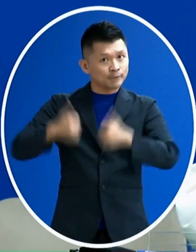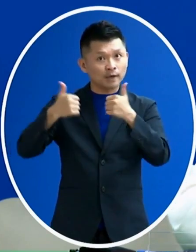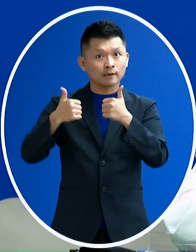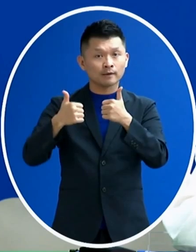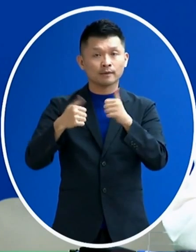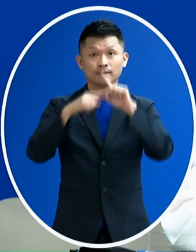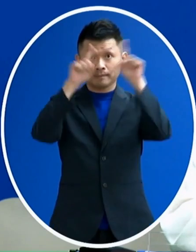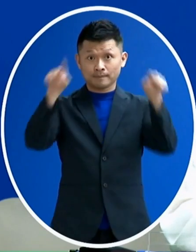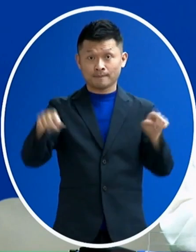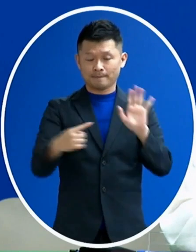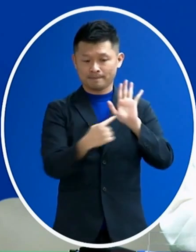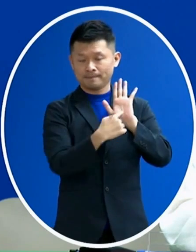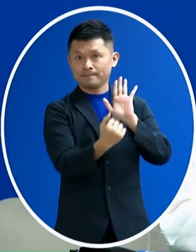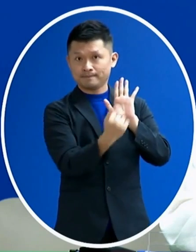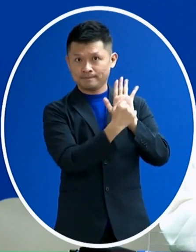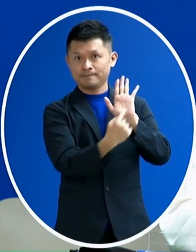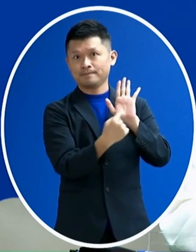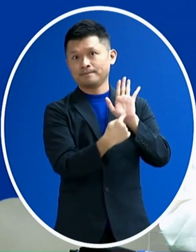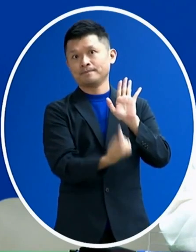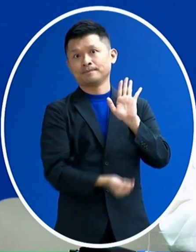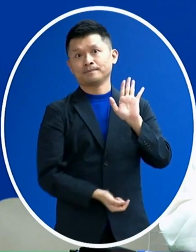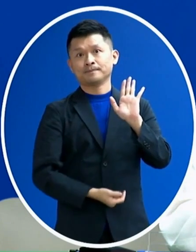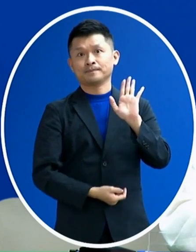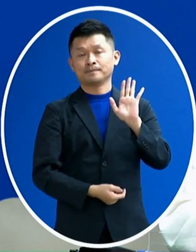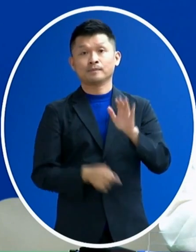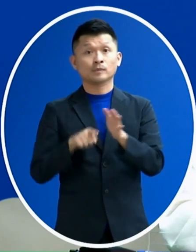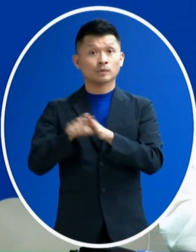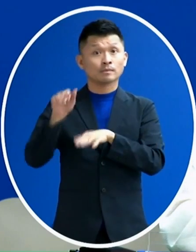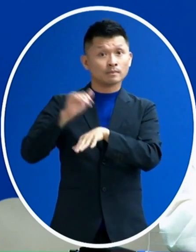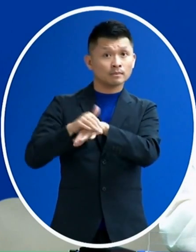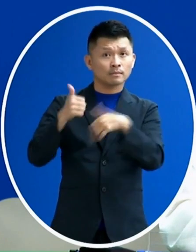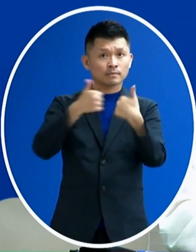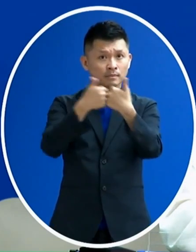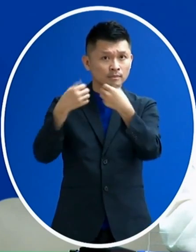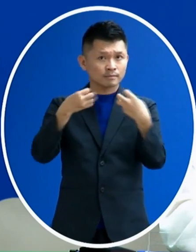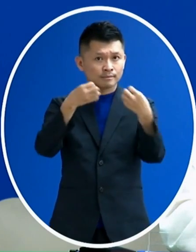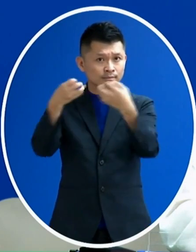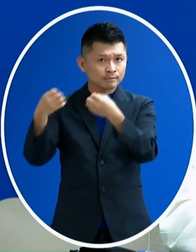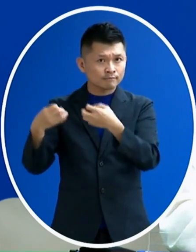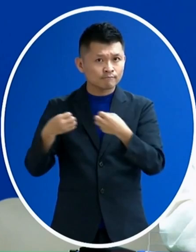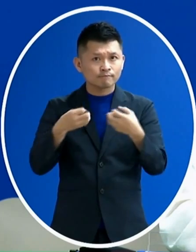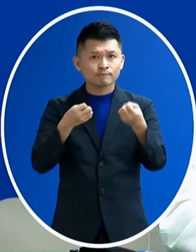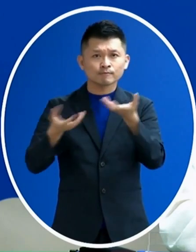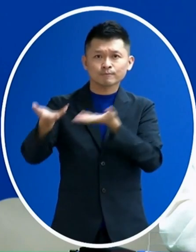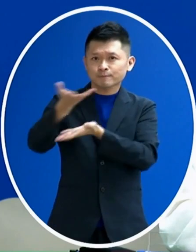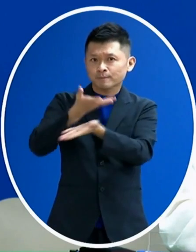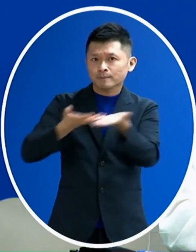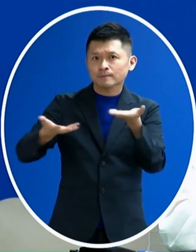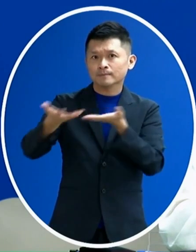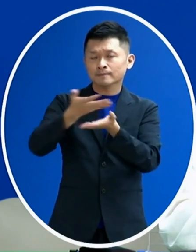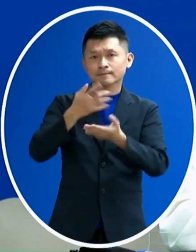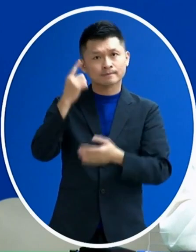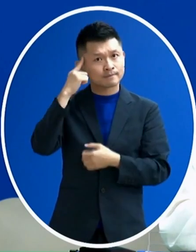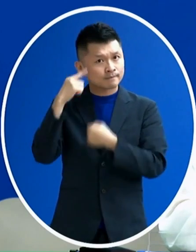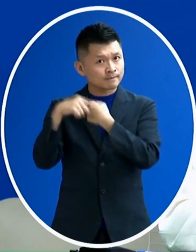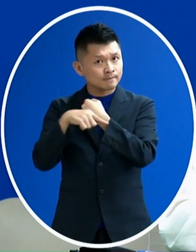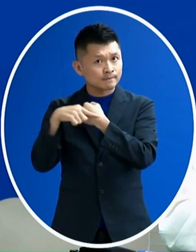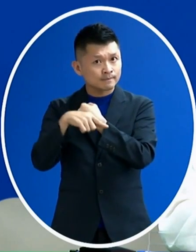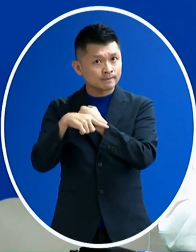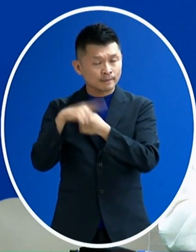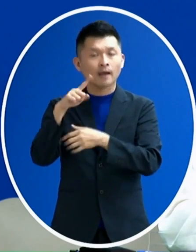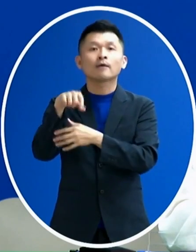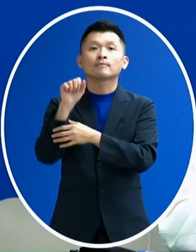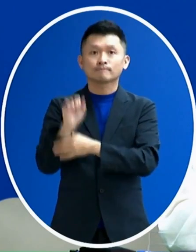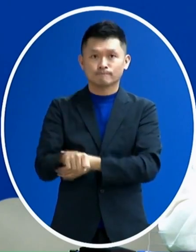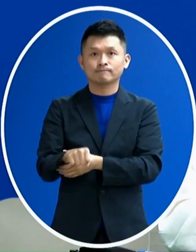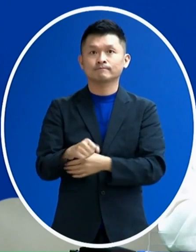在这个手板上，那经过这个专家小组的委员们的讨论之后呢，是同